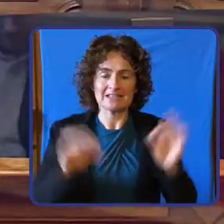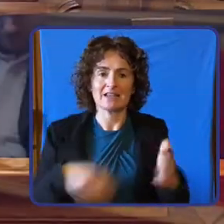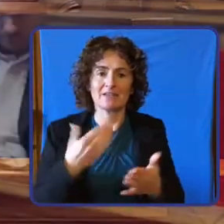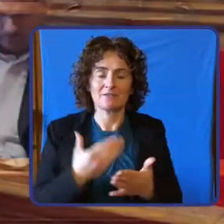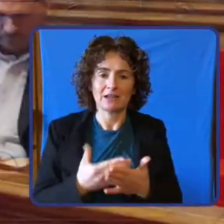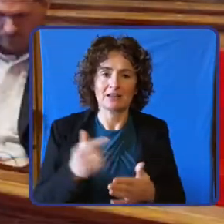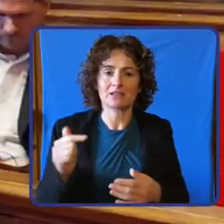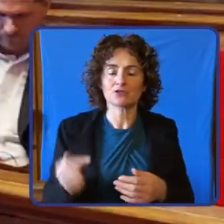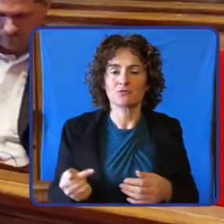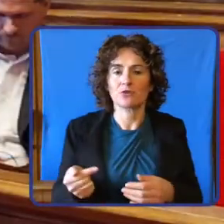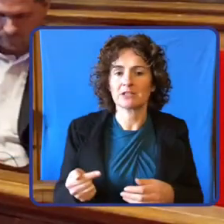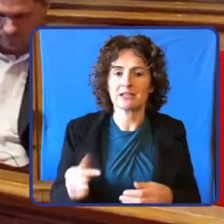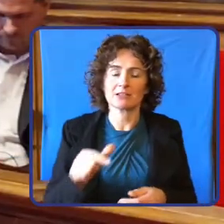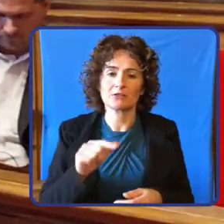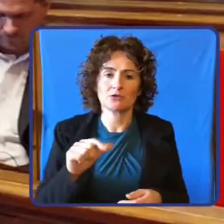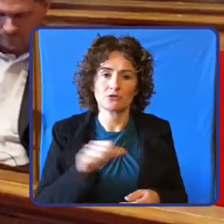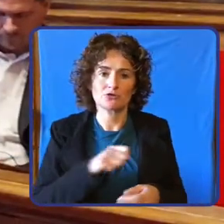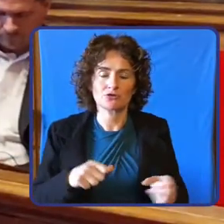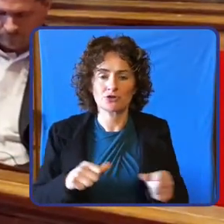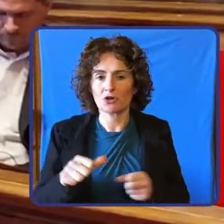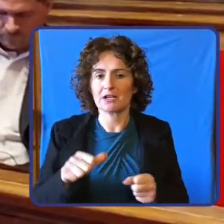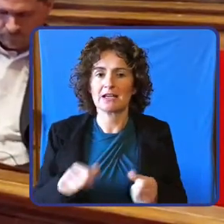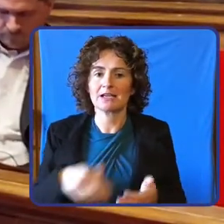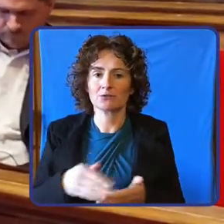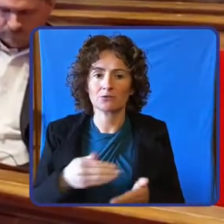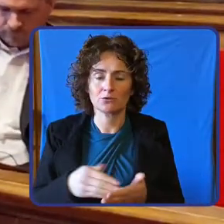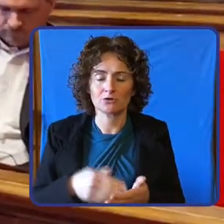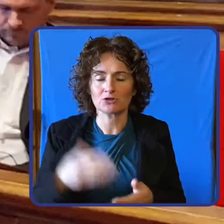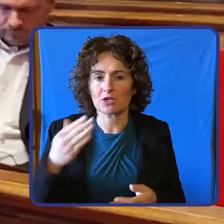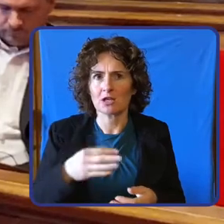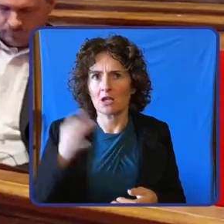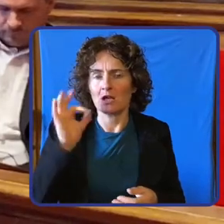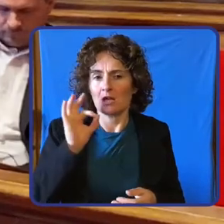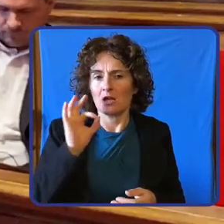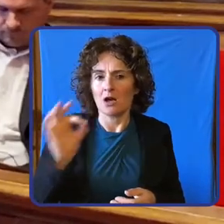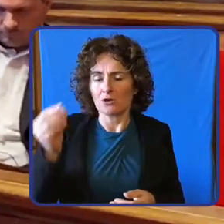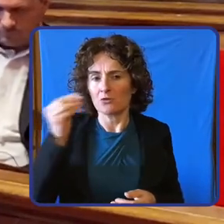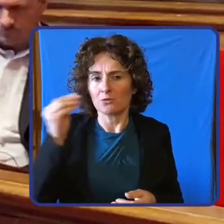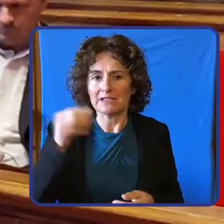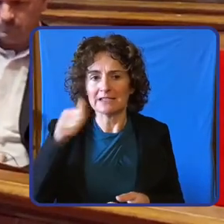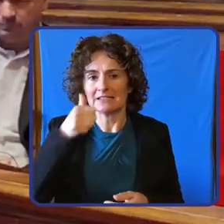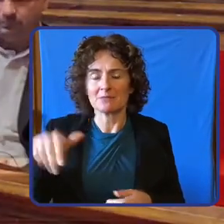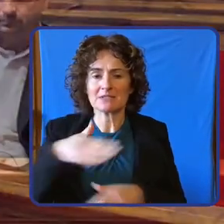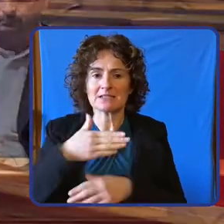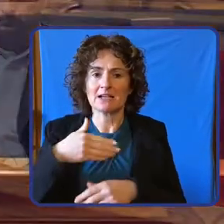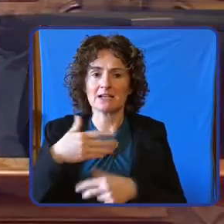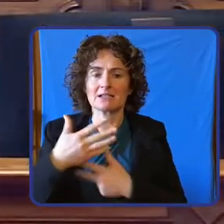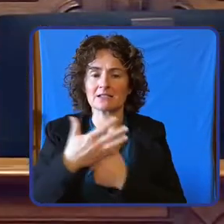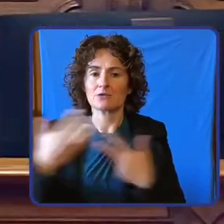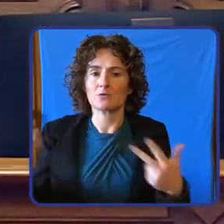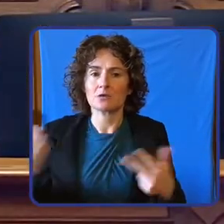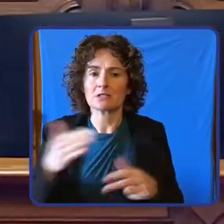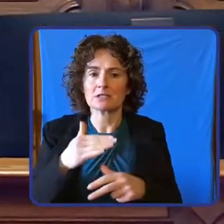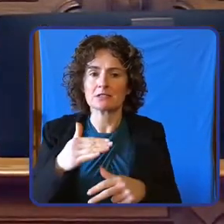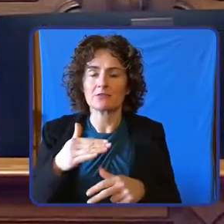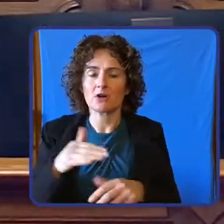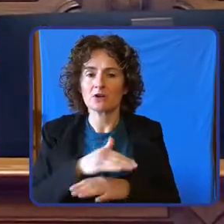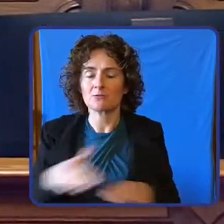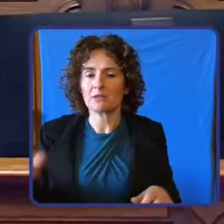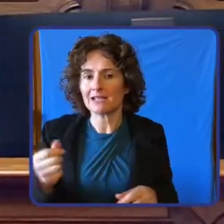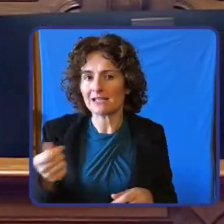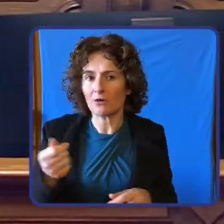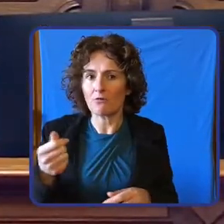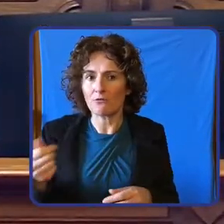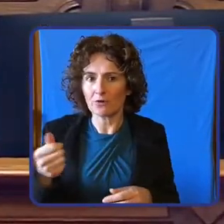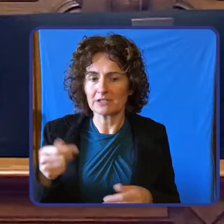Ha jól értem, akkor 130 millió forintba fog ez a játszóház kerülni, hogy természetesen igen. Szerintem évek alatt még akár többe is. Kell tudni, hogy